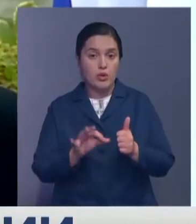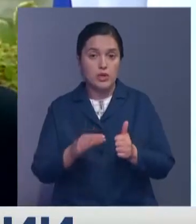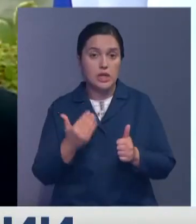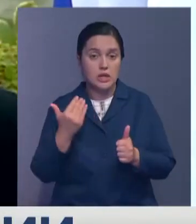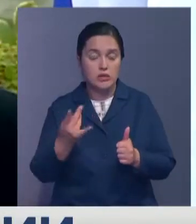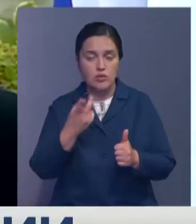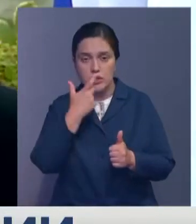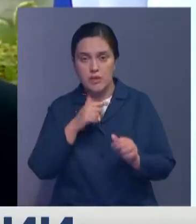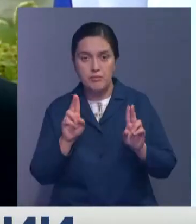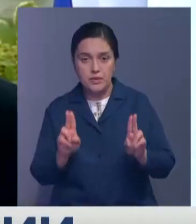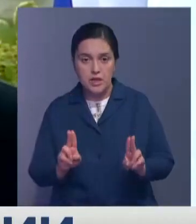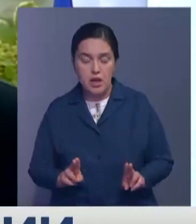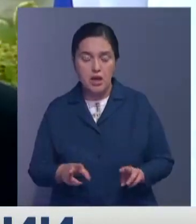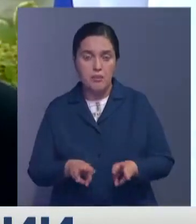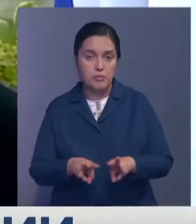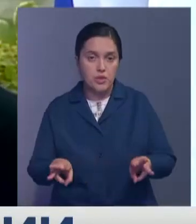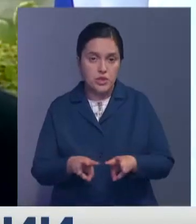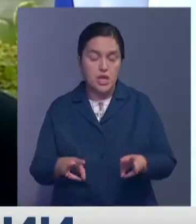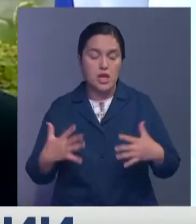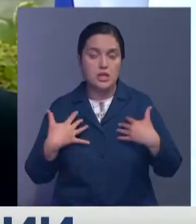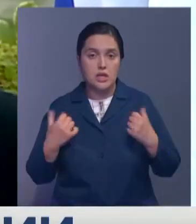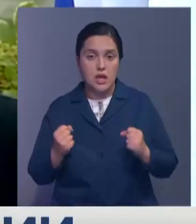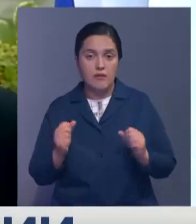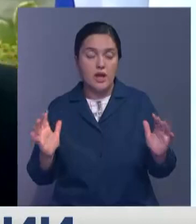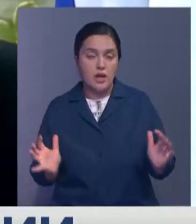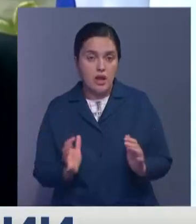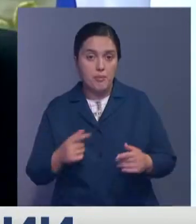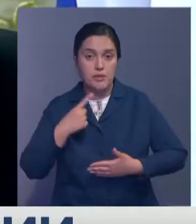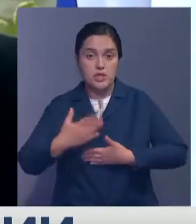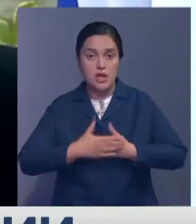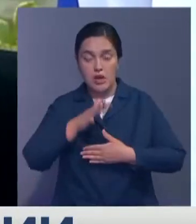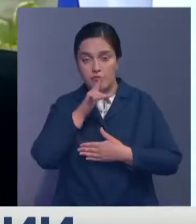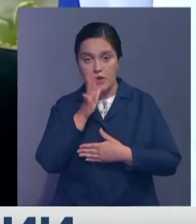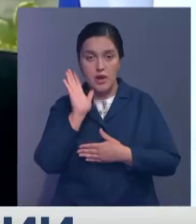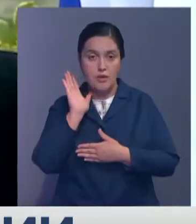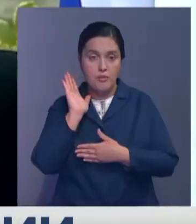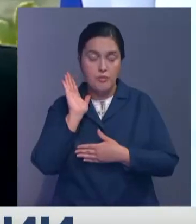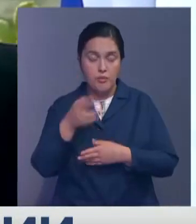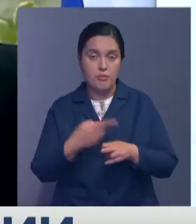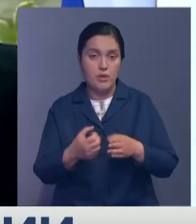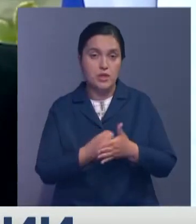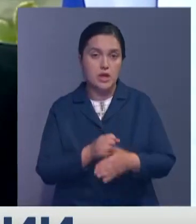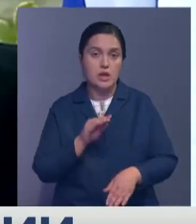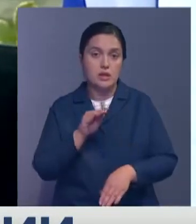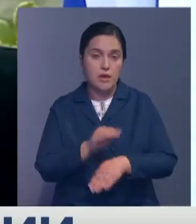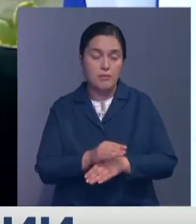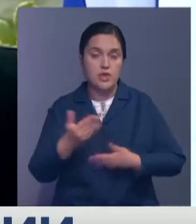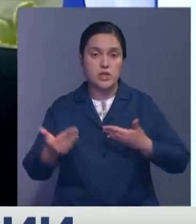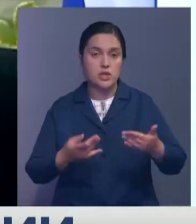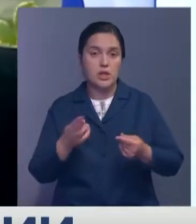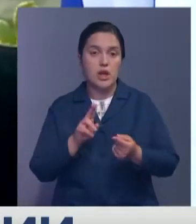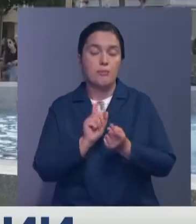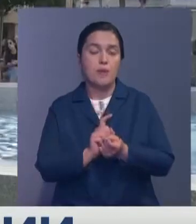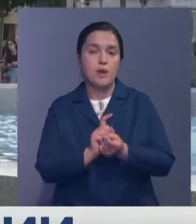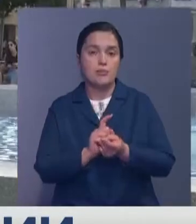соблюдения инструкций Министерства здравоохранения. Возможно, в ближайшее время нам придется предпринять дополнительные шаги для борьбы с